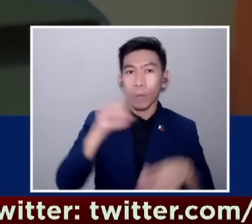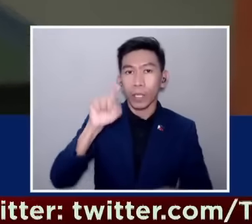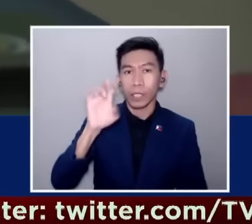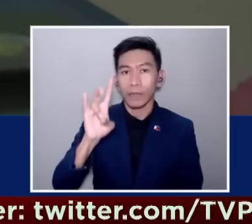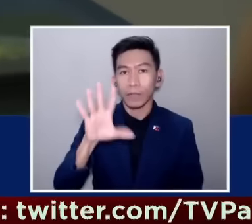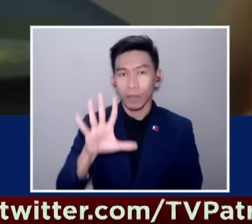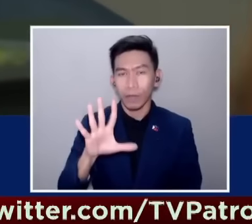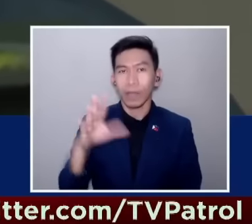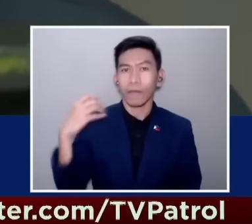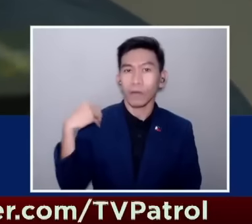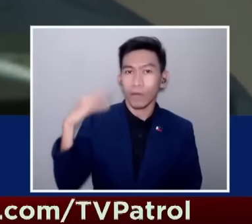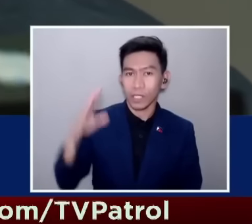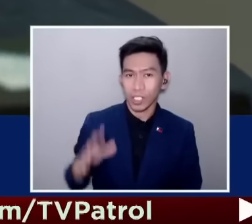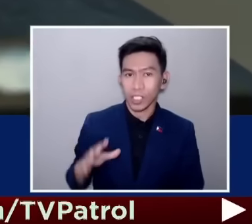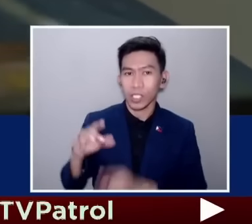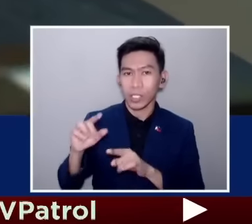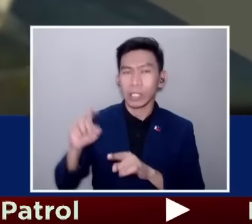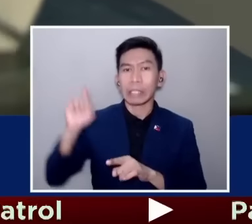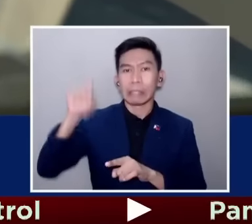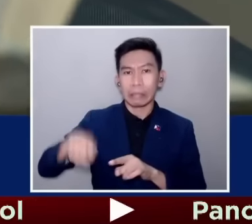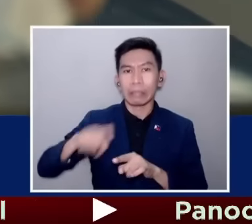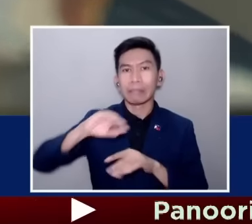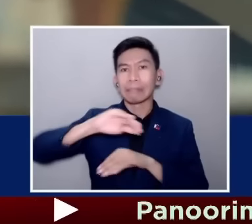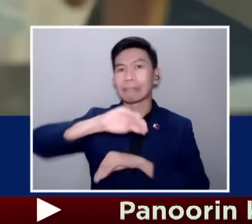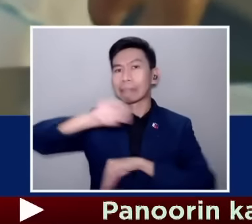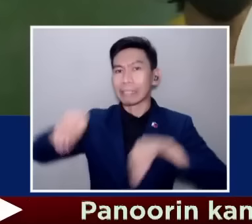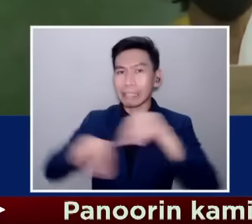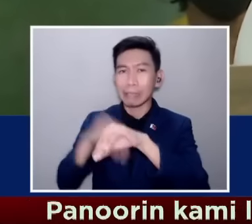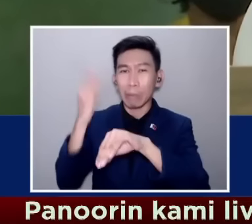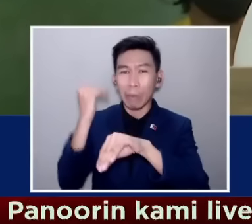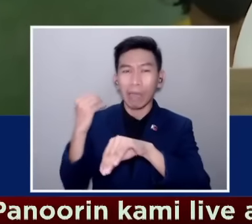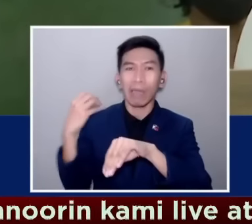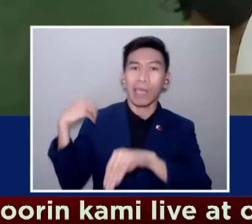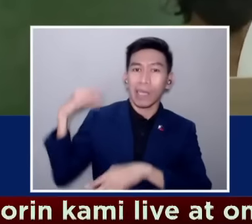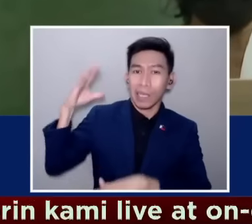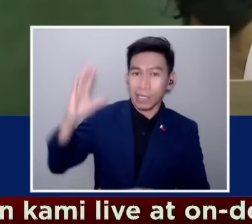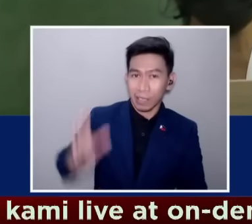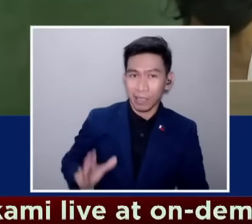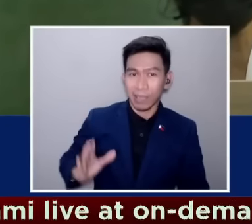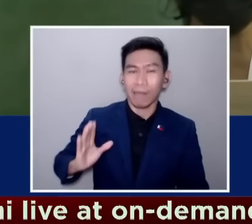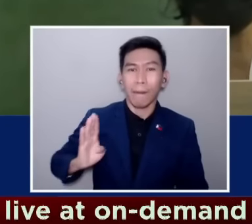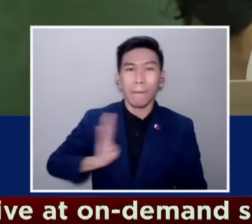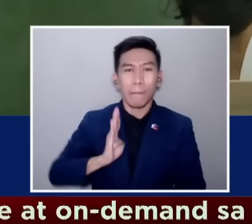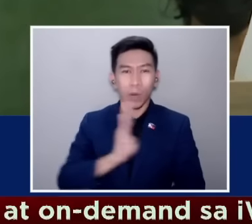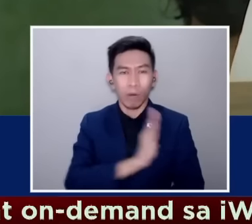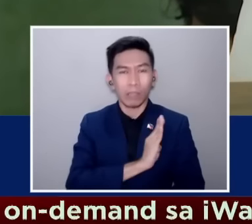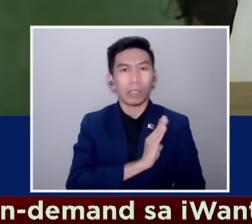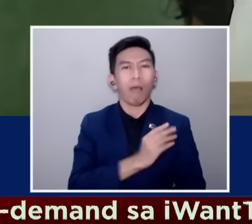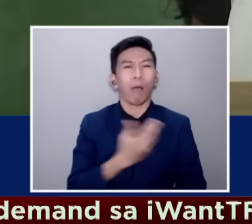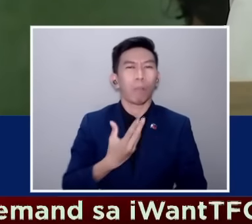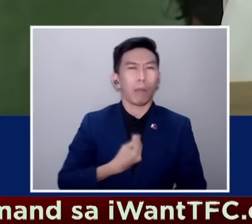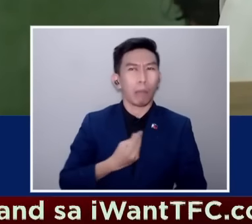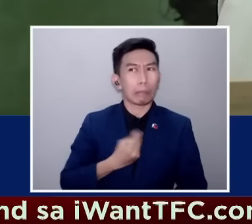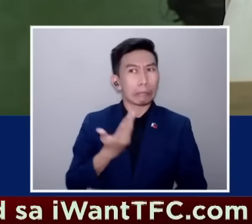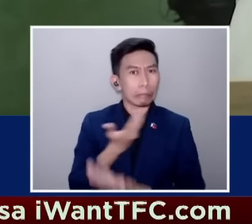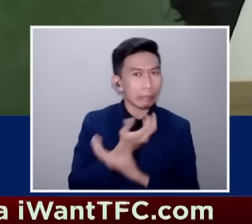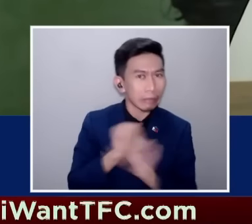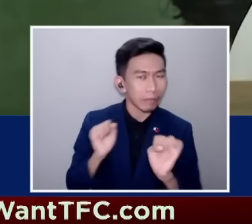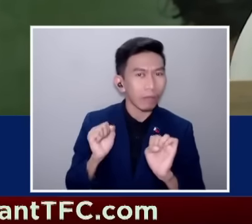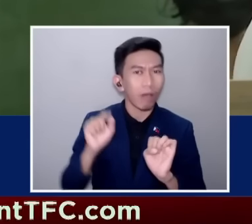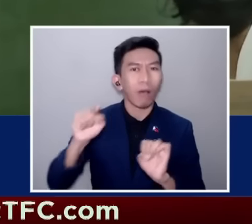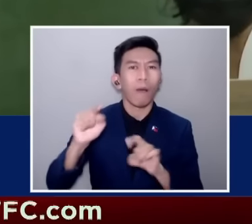sa lungsod ang kinailangan palitan ng PNP dahil natakot ang orihinal na electoral board sa seguridad. On and off daw ang kuryente sa Bukidnon